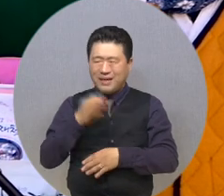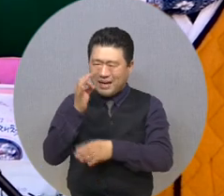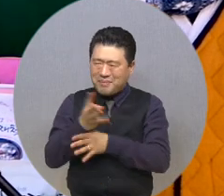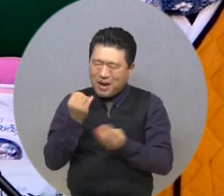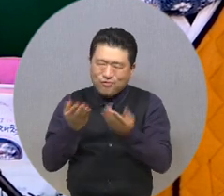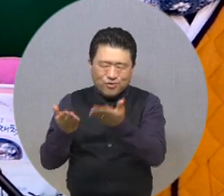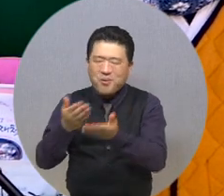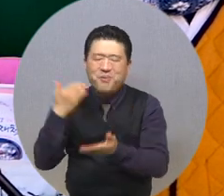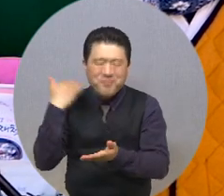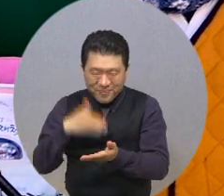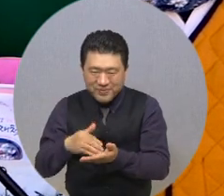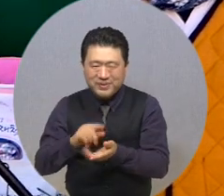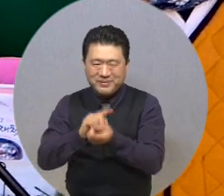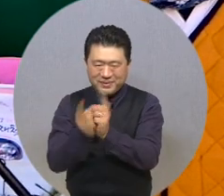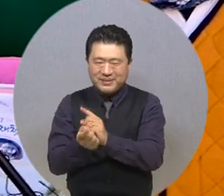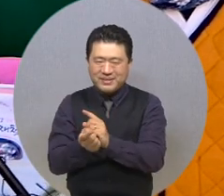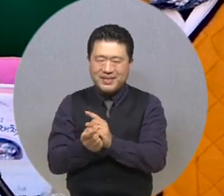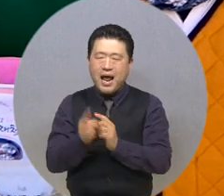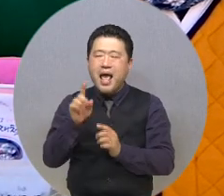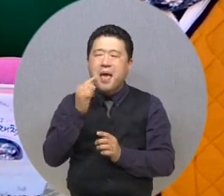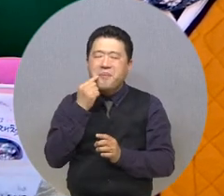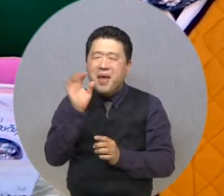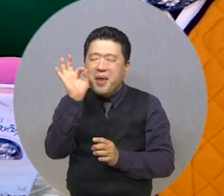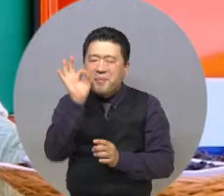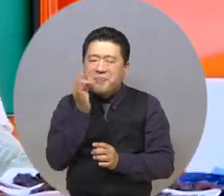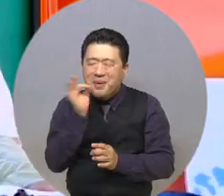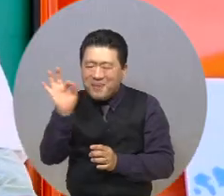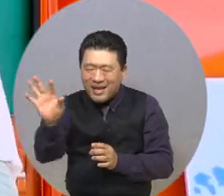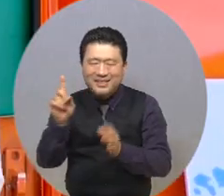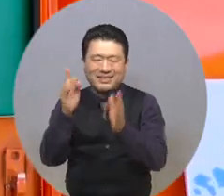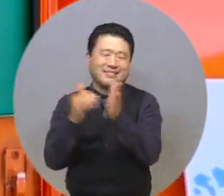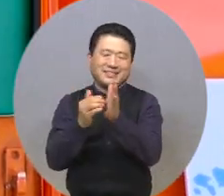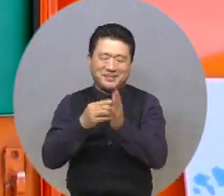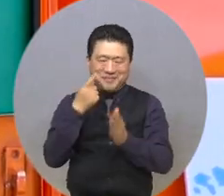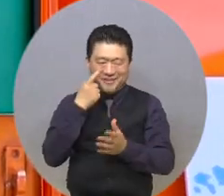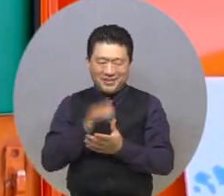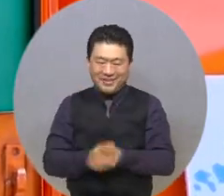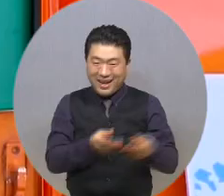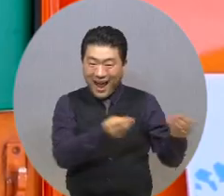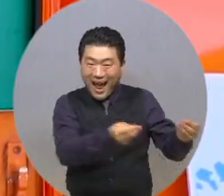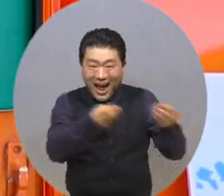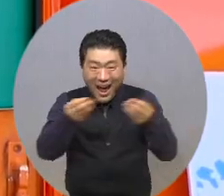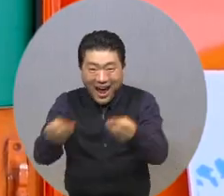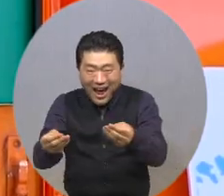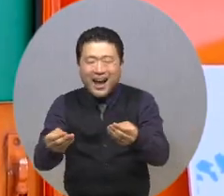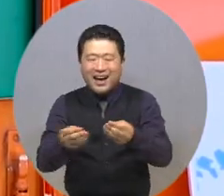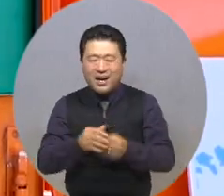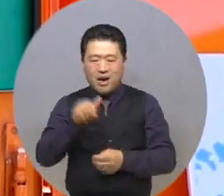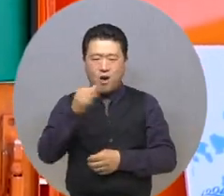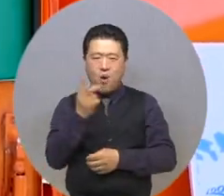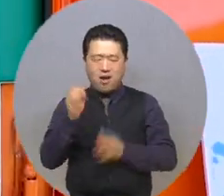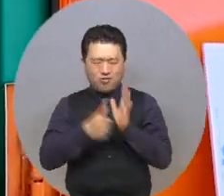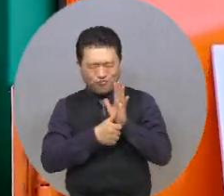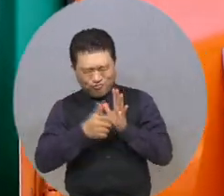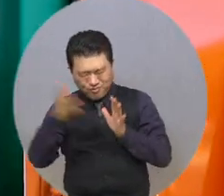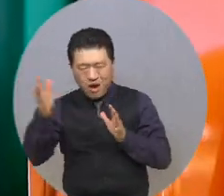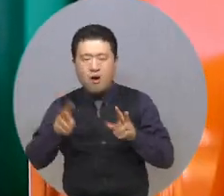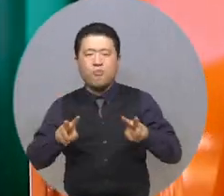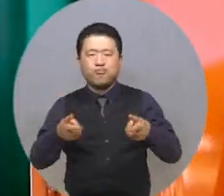사주고 맛배기로. 맛배기로. 맛배기. 자, 이 왔습니다. 광양하면 불고기, 불고기 하면